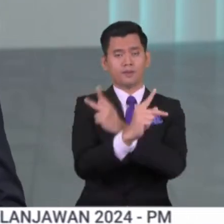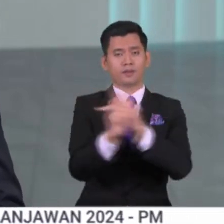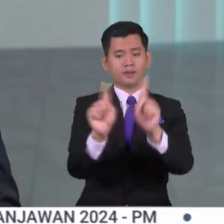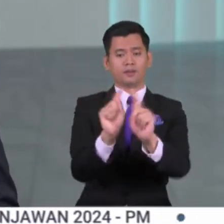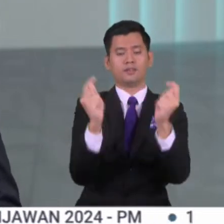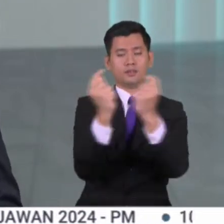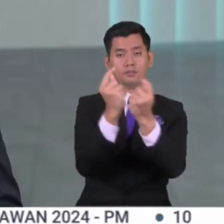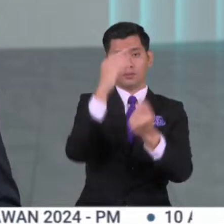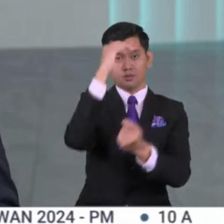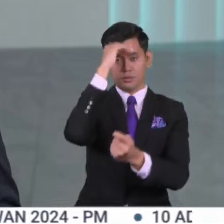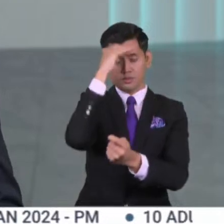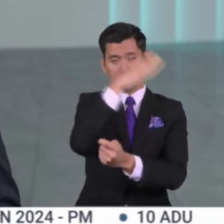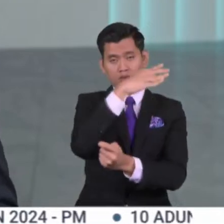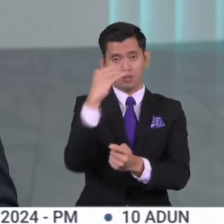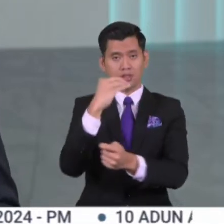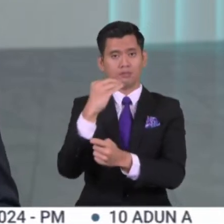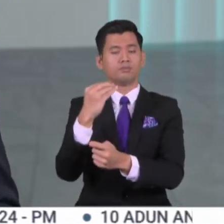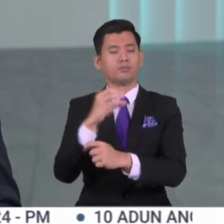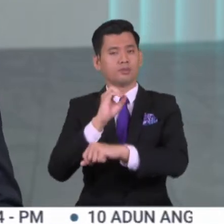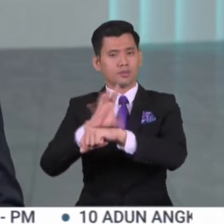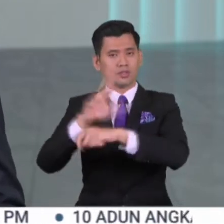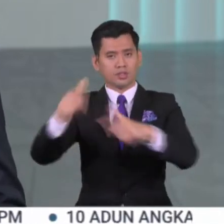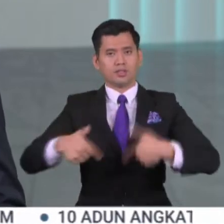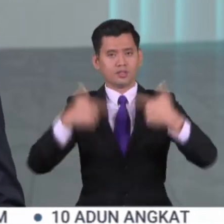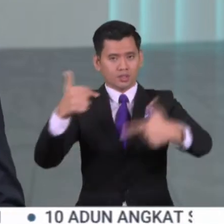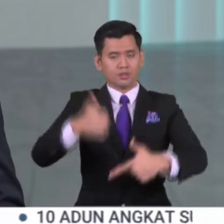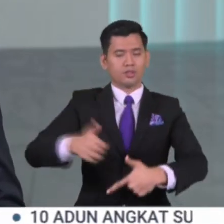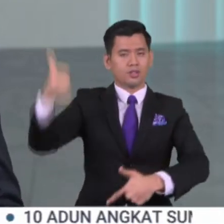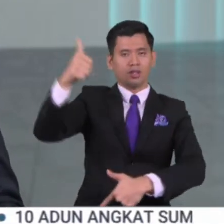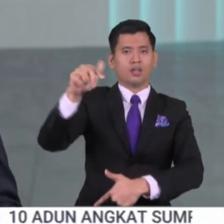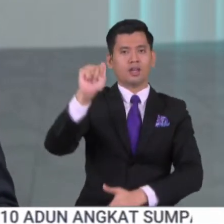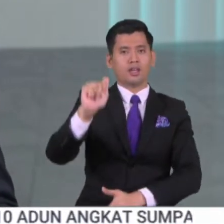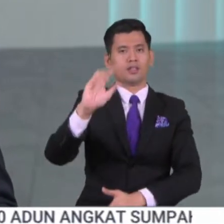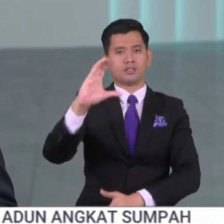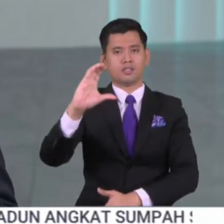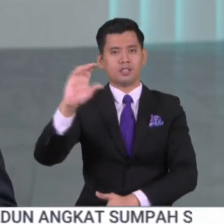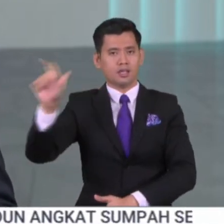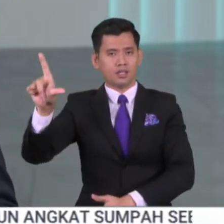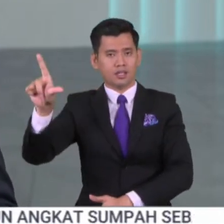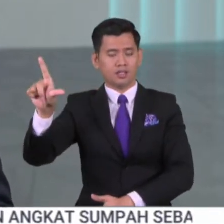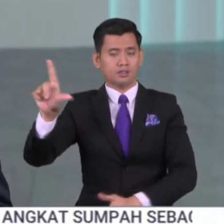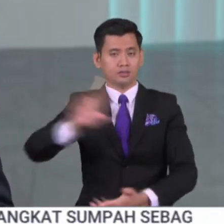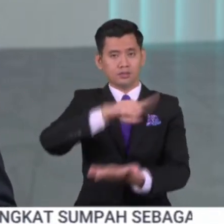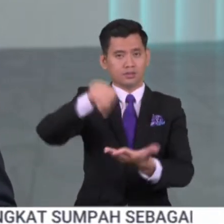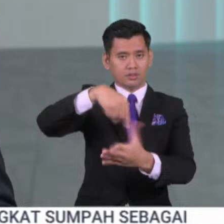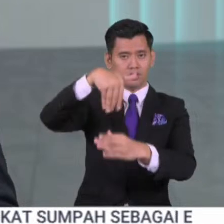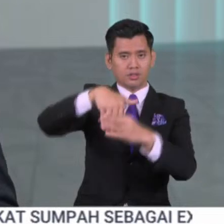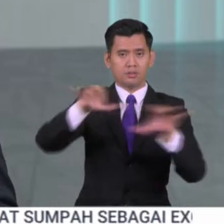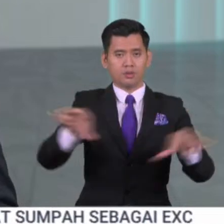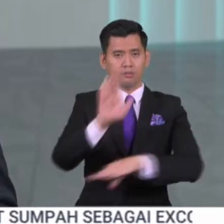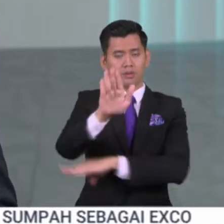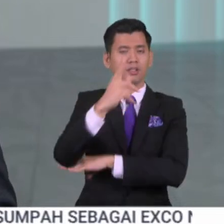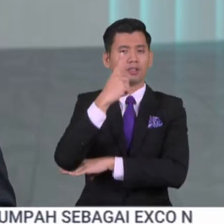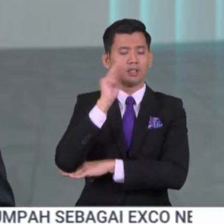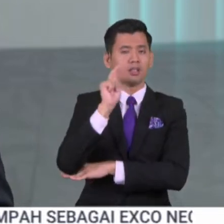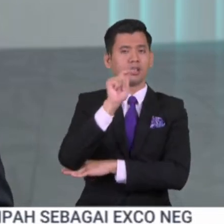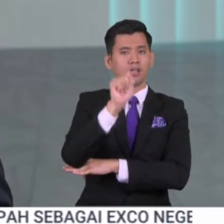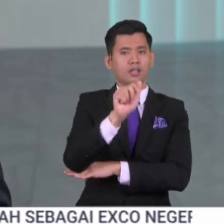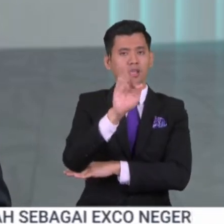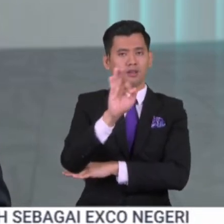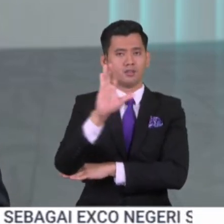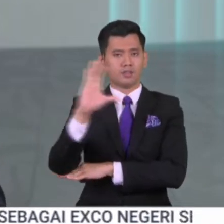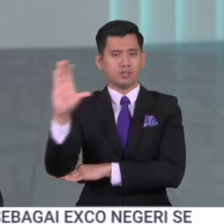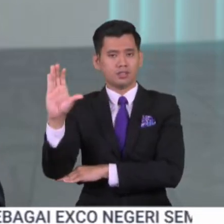darulzim jdt dan Champion Liga juara-juara Asia ACL musim ini dalam undian yang dilakukan pada petang tadi di AFC house